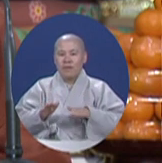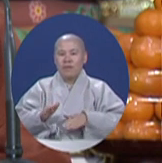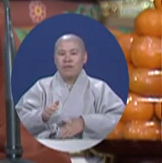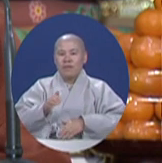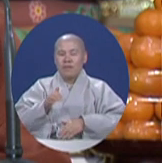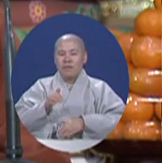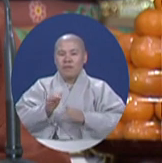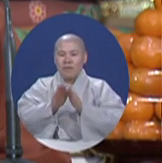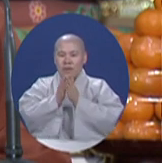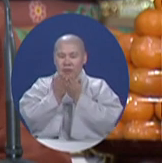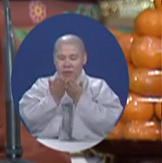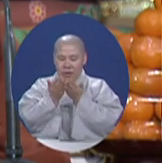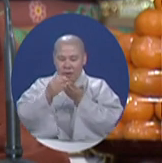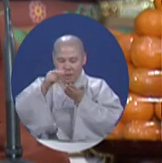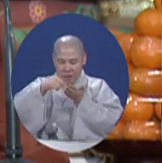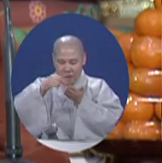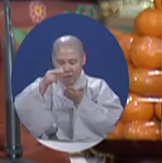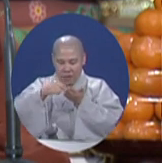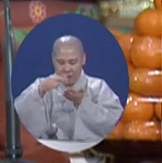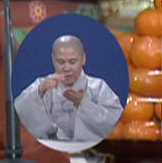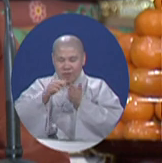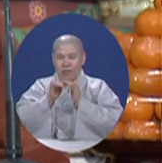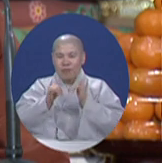책으로 공부하시는 분들 조심해야 됩니다.